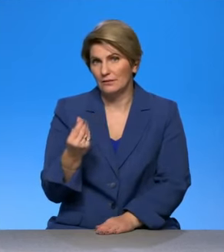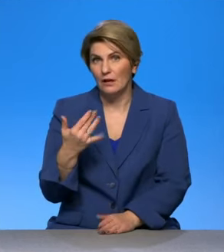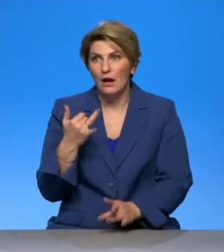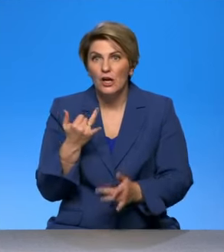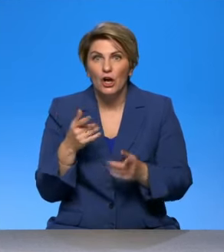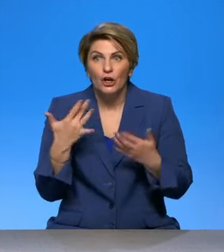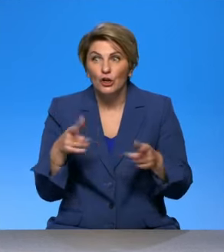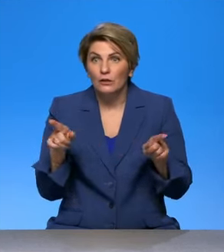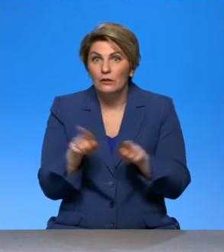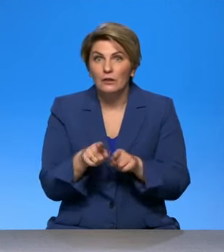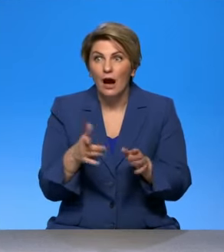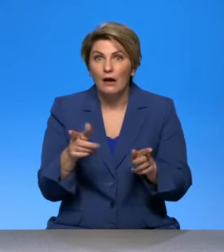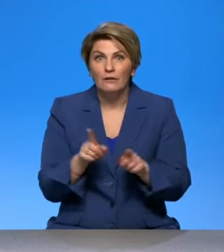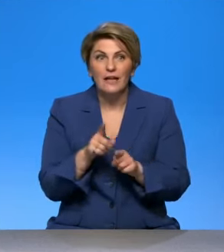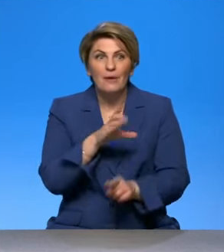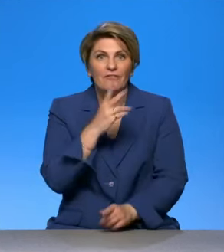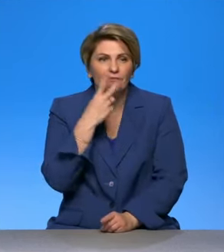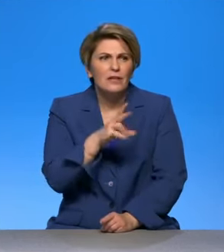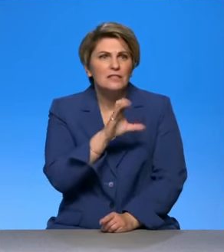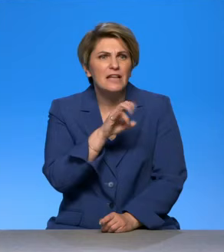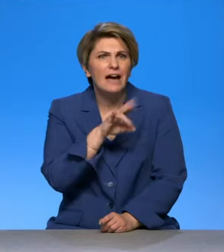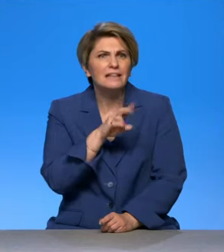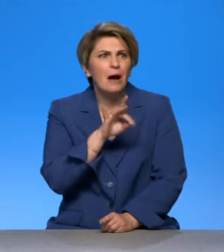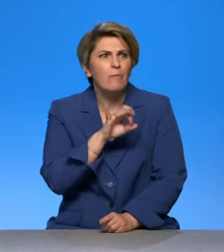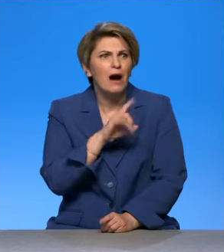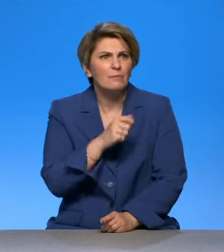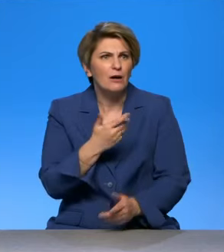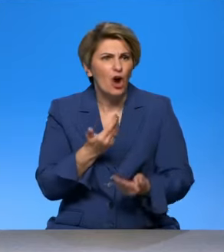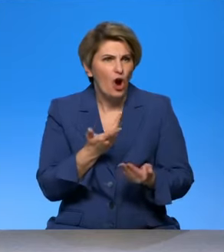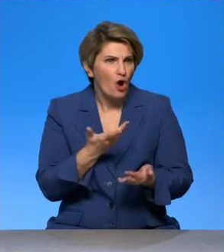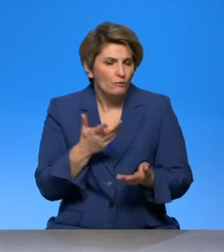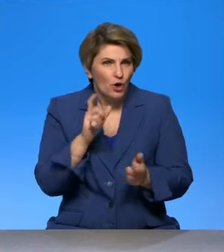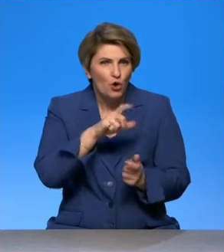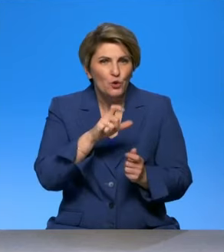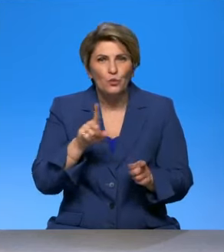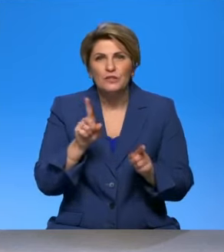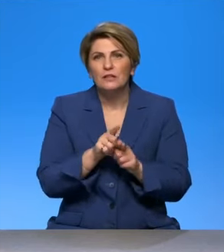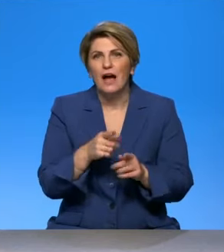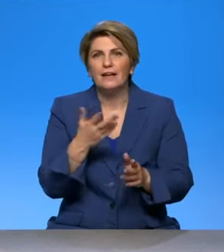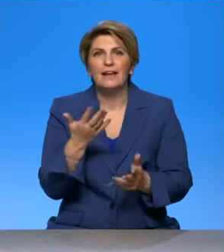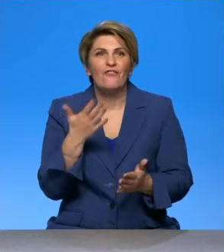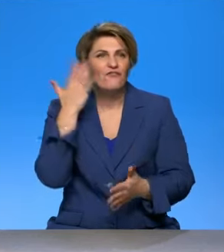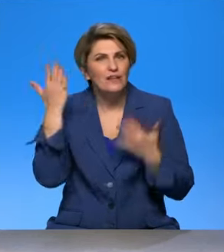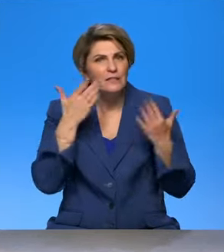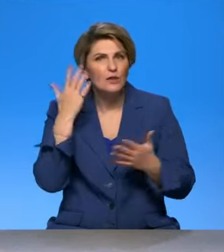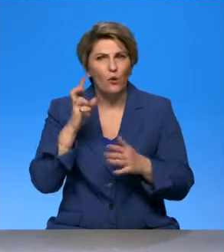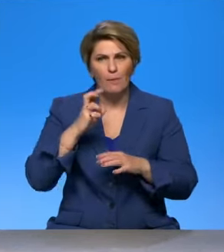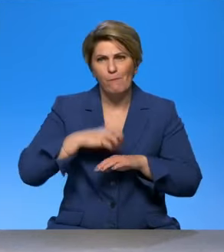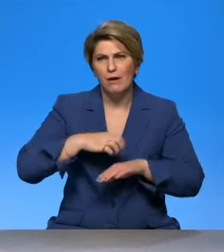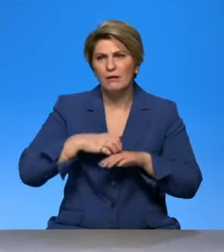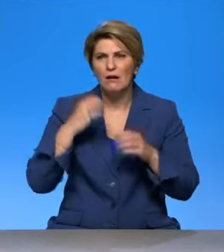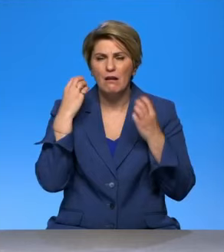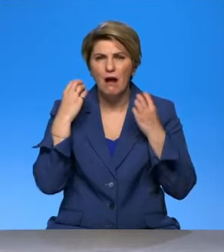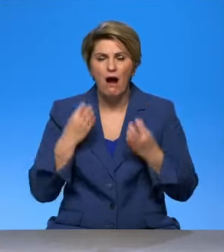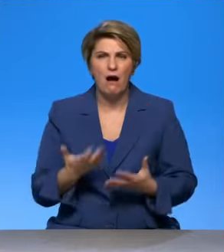там же так классно. Вот это Санта-Барбара, там люди ходят такие веселые на классных машинах с классными часами. И бриллиантах. И приятных.